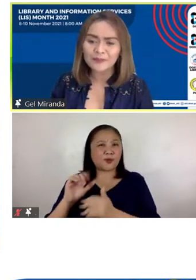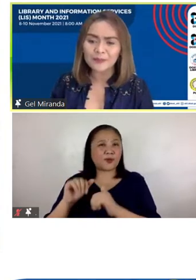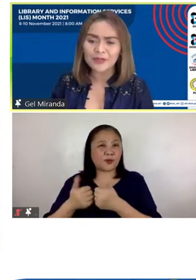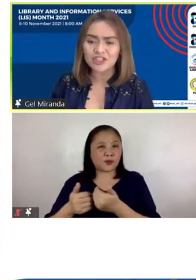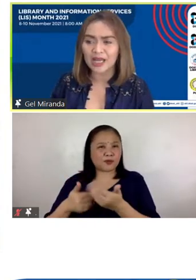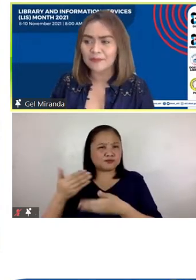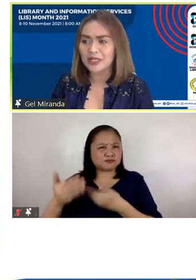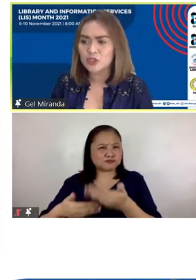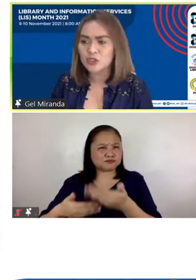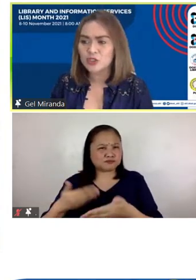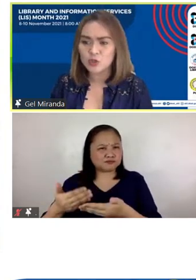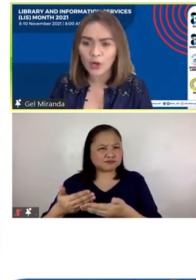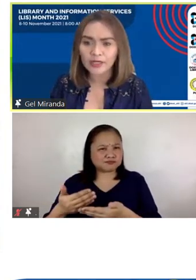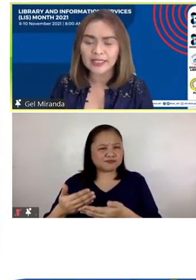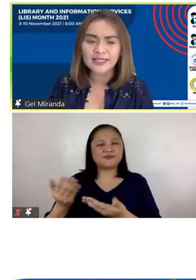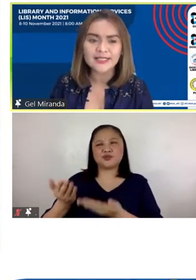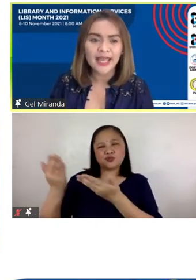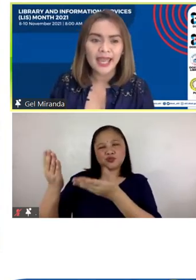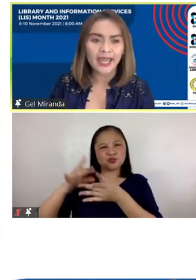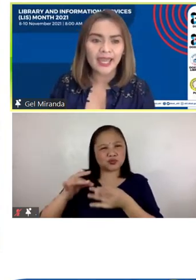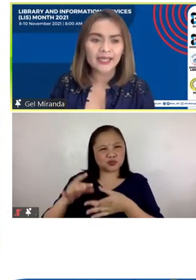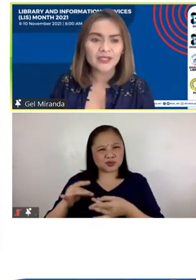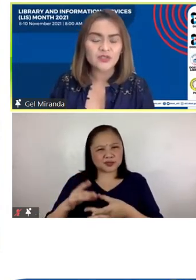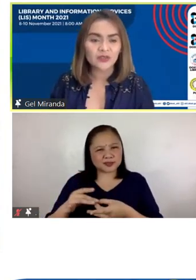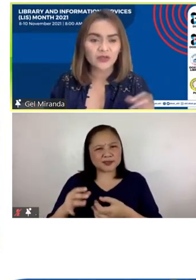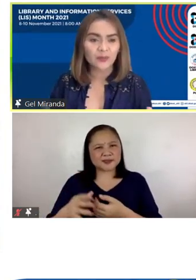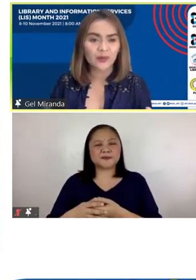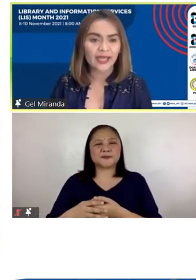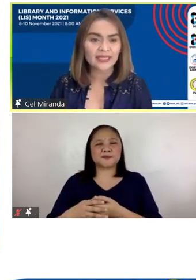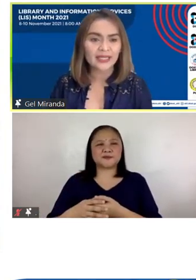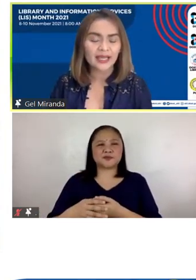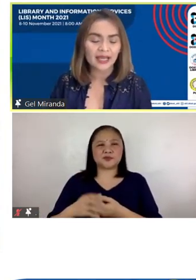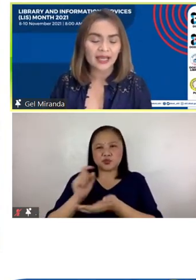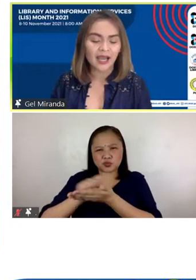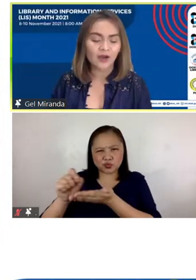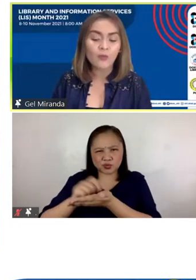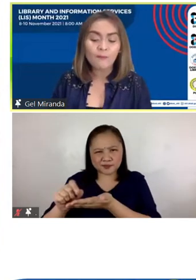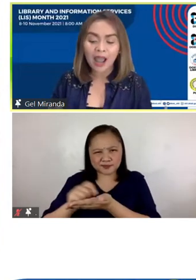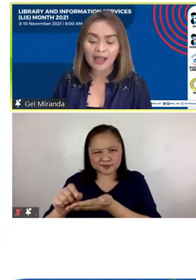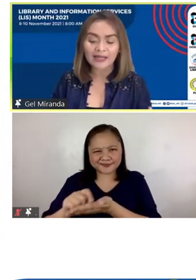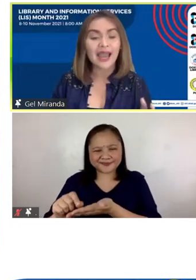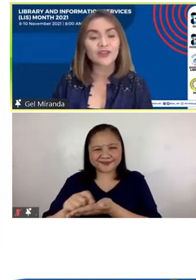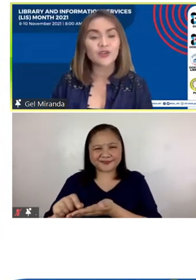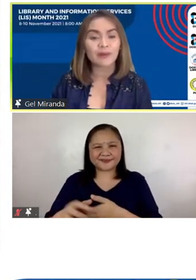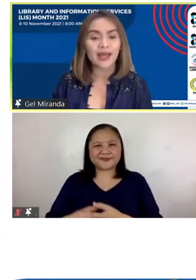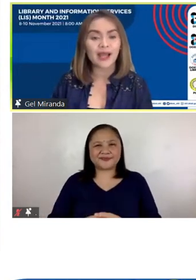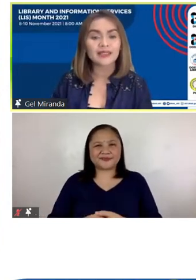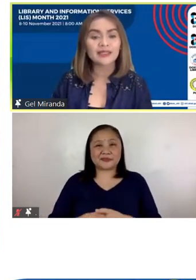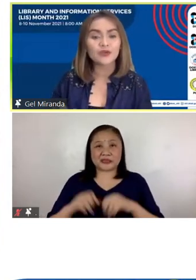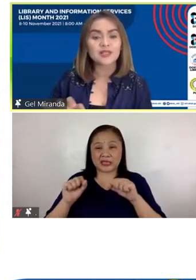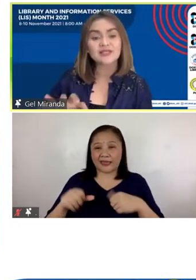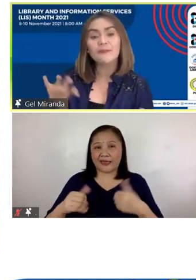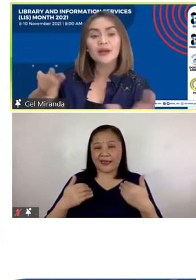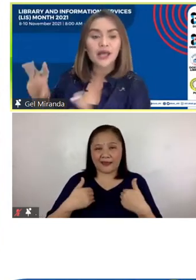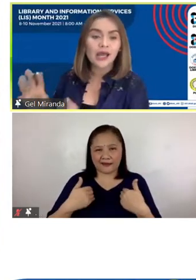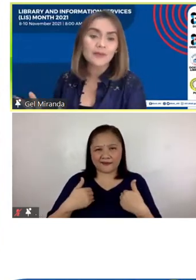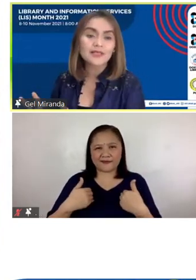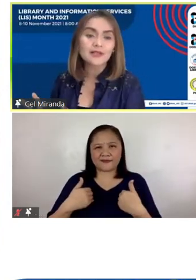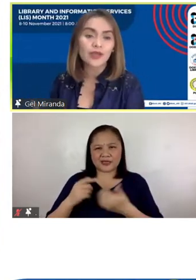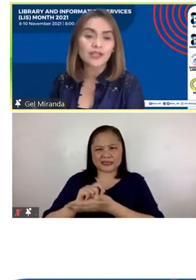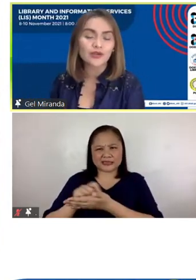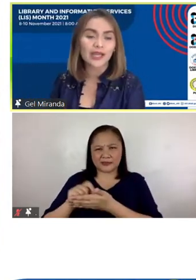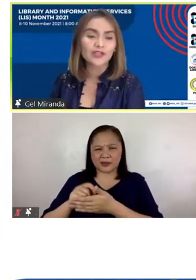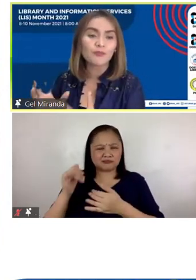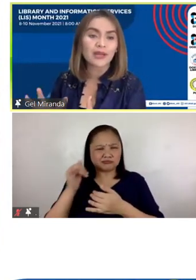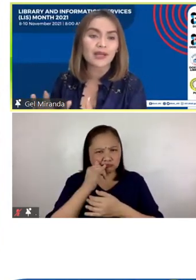pala nag-pitch na kami ng stories and yung script writing. Kung maaari na andun pa lang, hindi yung sasabak na kami